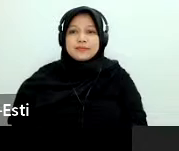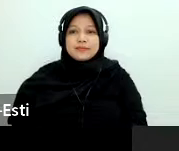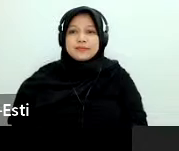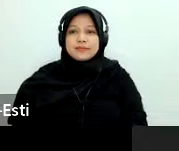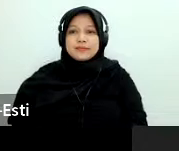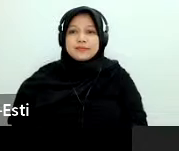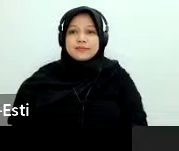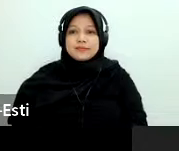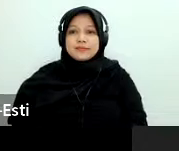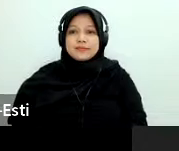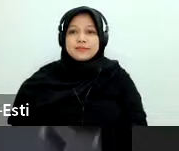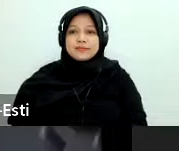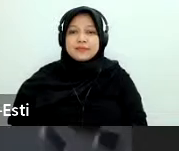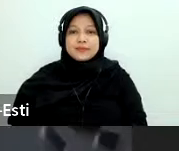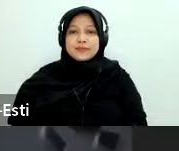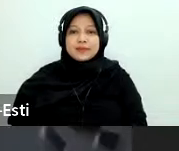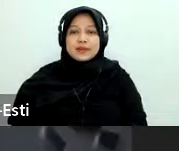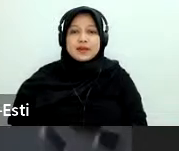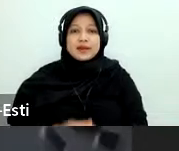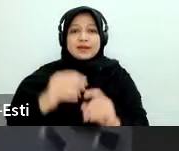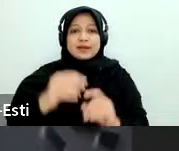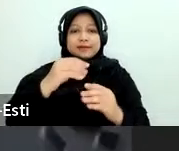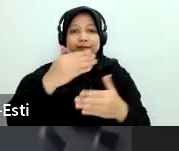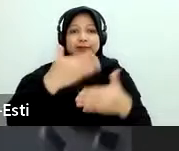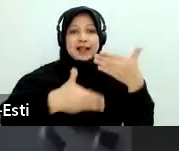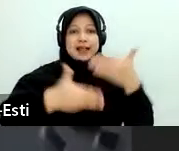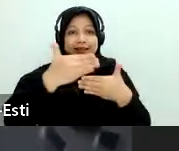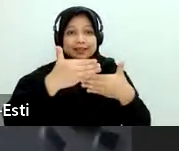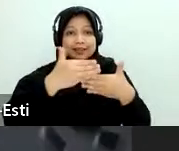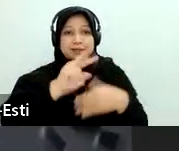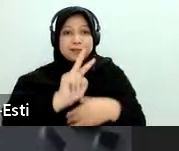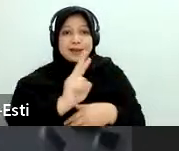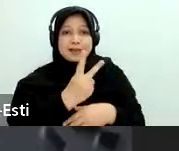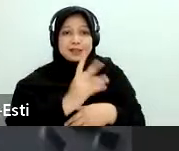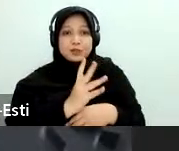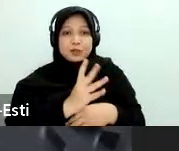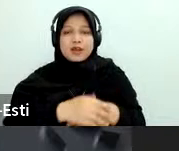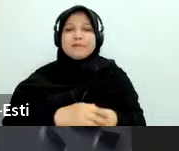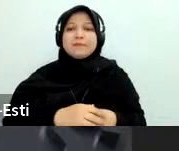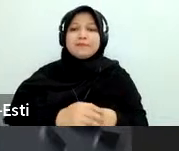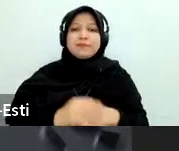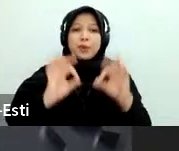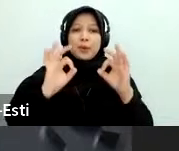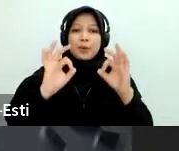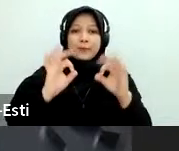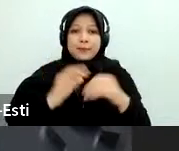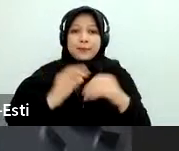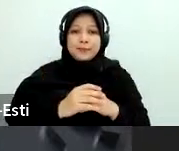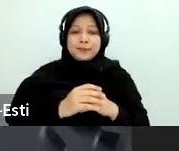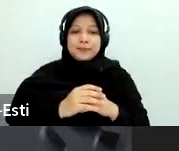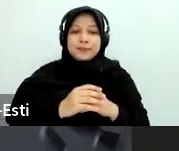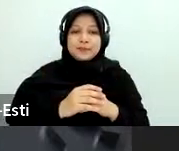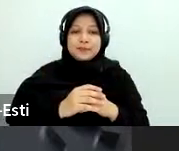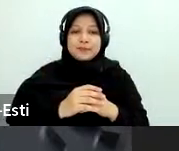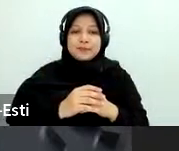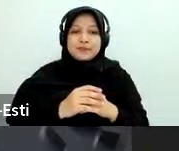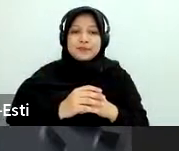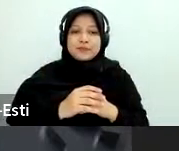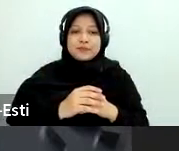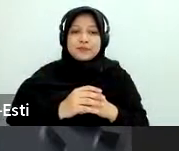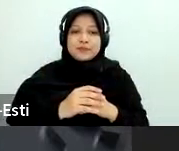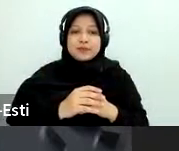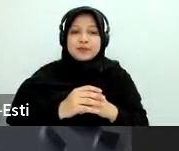Ham sudah berganti slime-nya Oh ya Om Hai jadi m saya